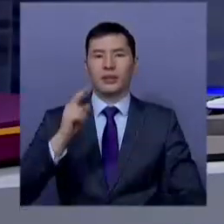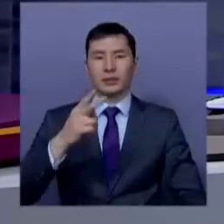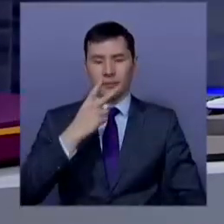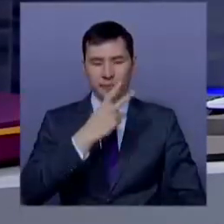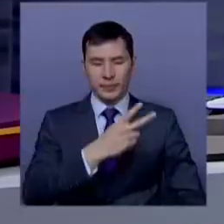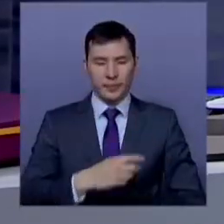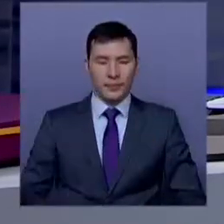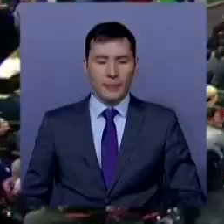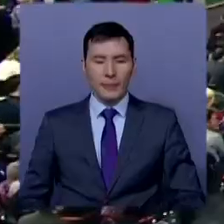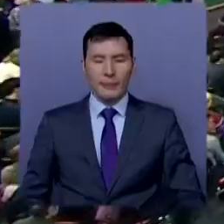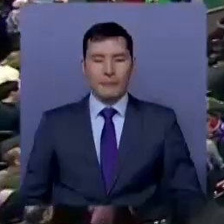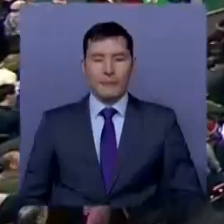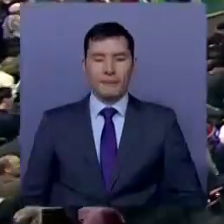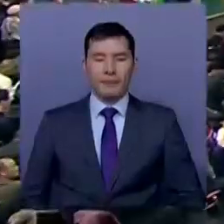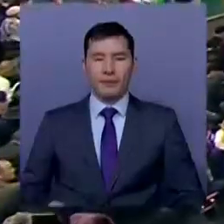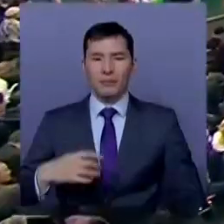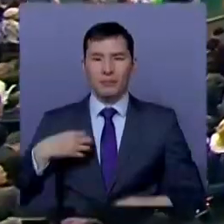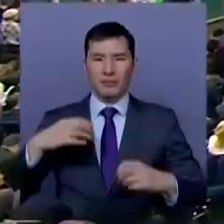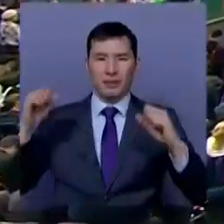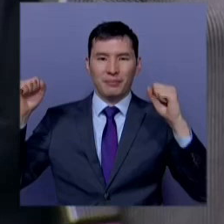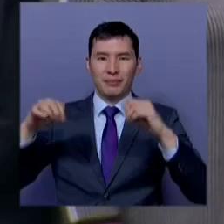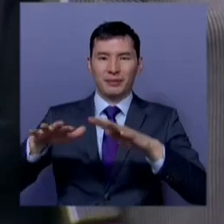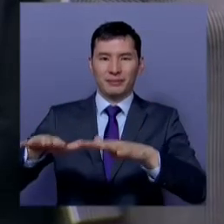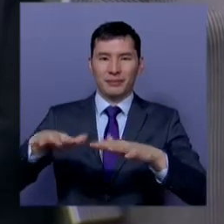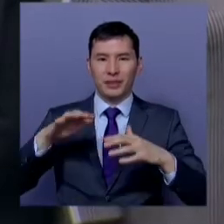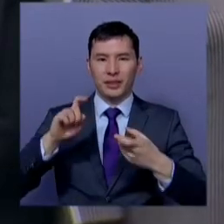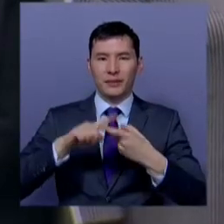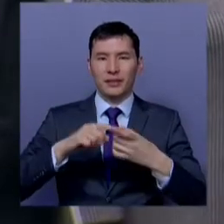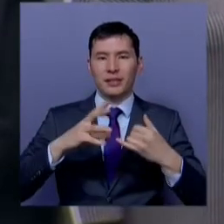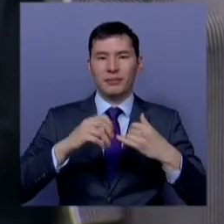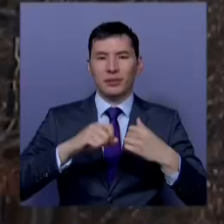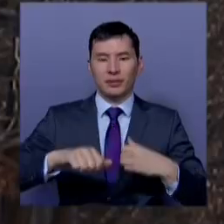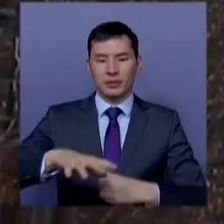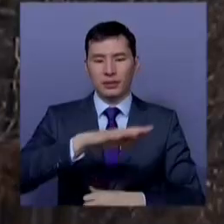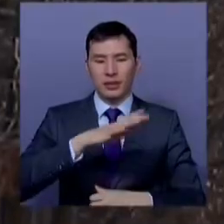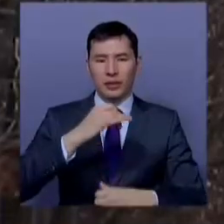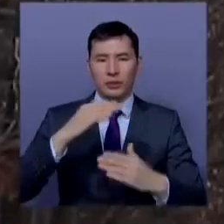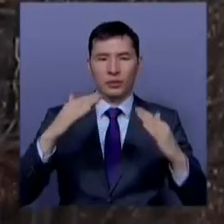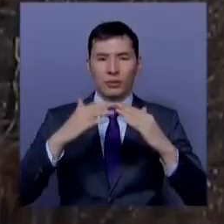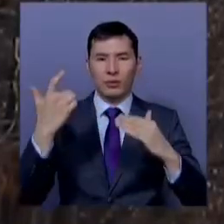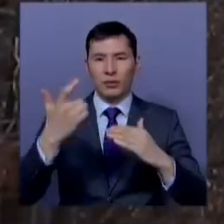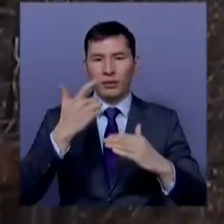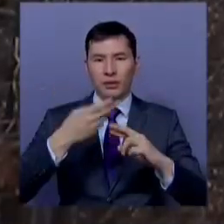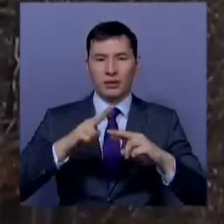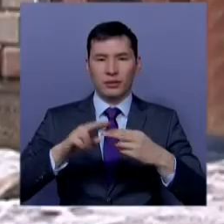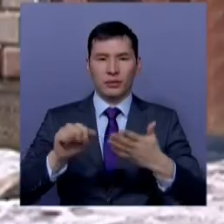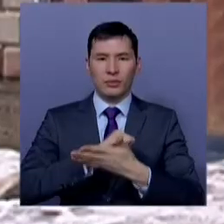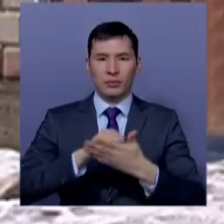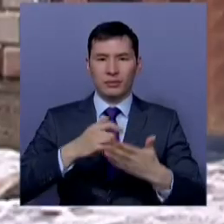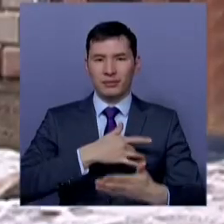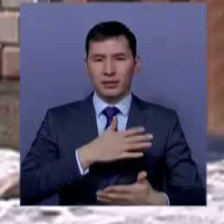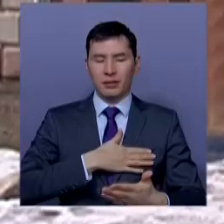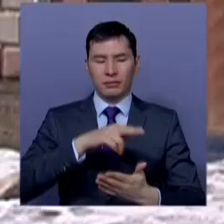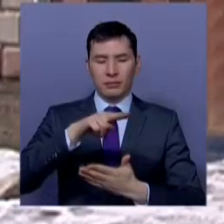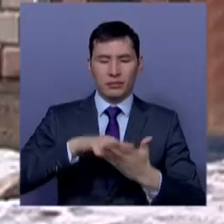сюжетте. Жиында мегаполис тұрғындары жер учаскелері мен жеке тұрғын үйлерді заңдастыру мәселесін көтерді. 200 учаске су